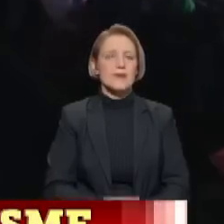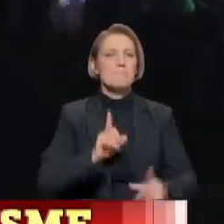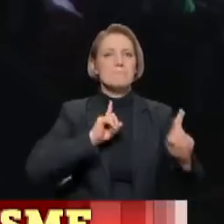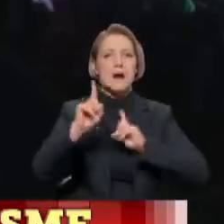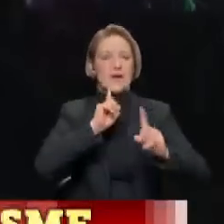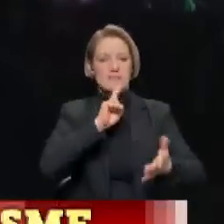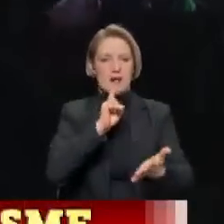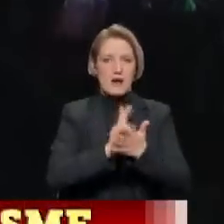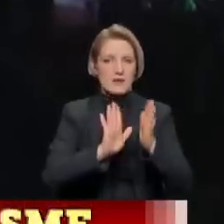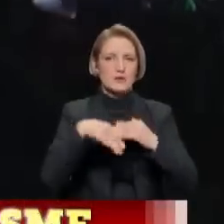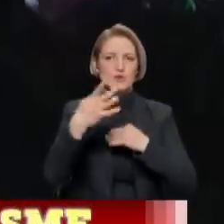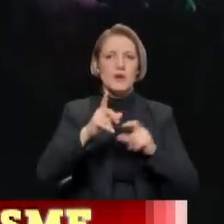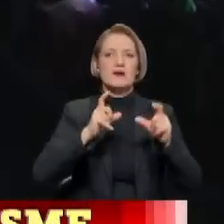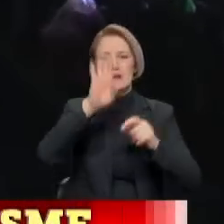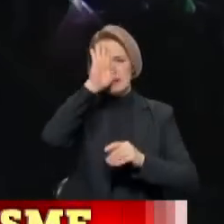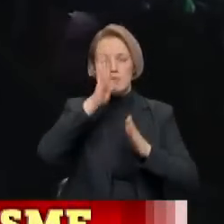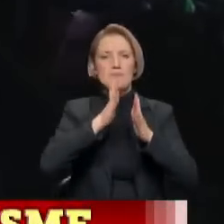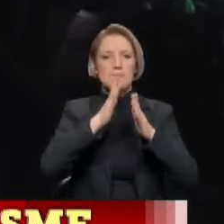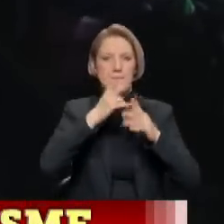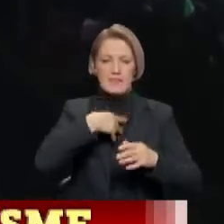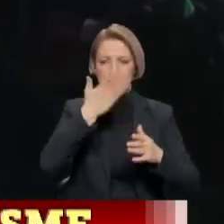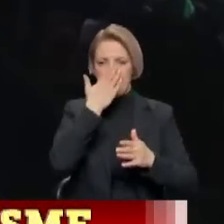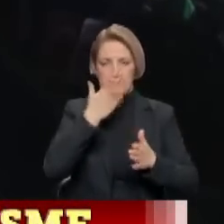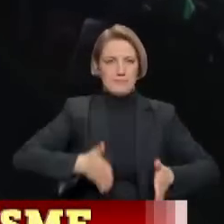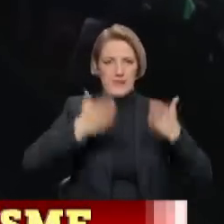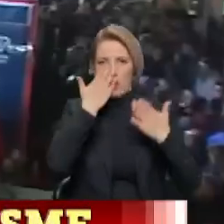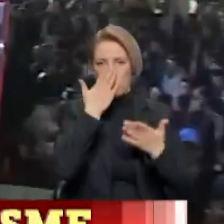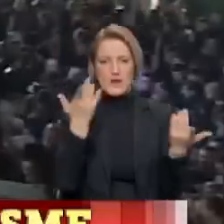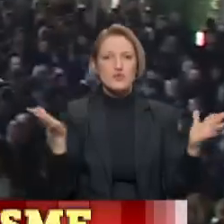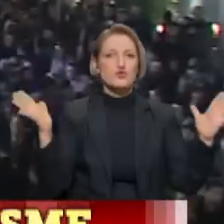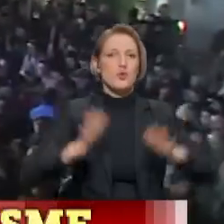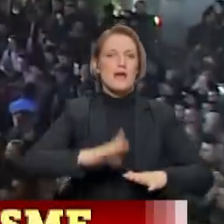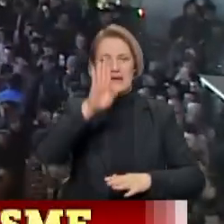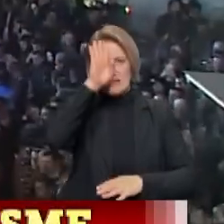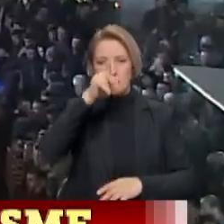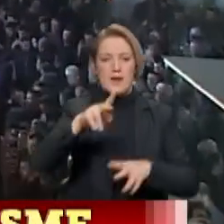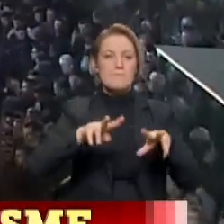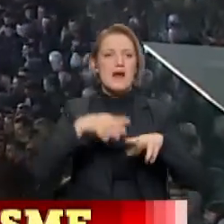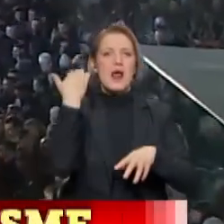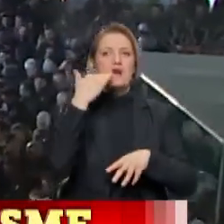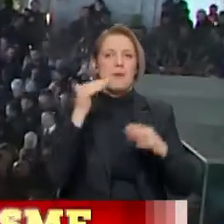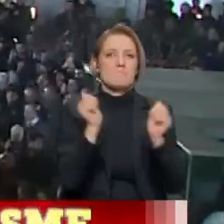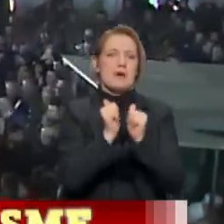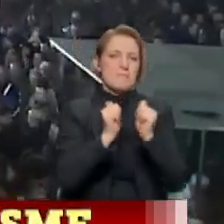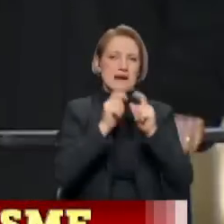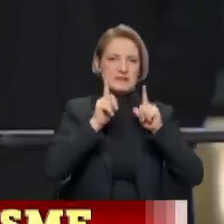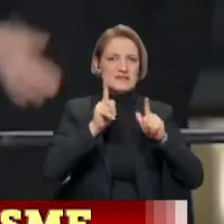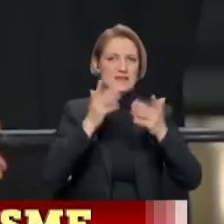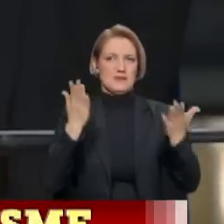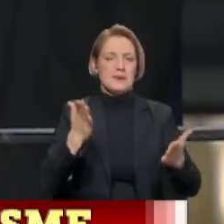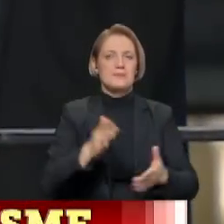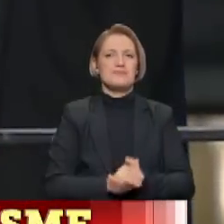Mahkeme kararının ardından Saraçhane'deki belediye binası önünde toplanan İstanbullulara Meral Akşener'le beraber seslendi